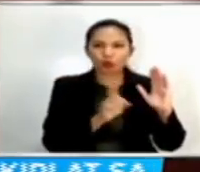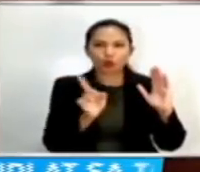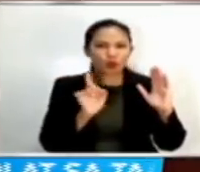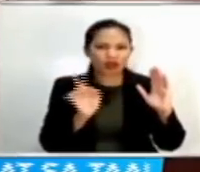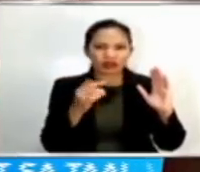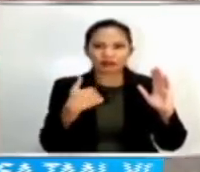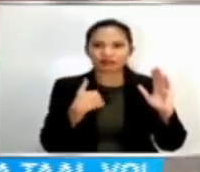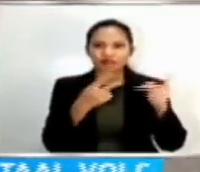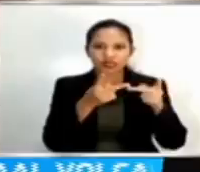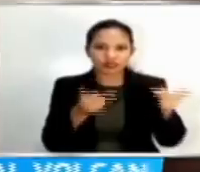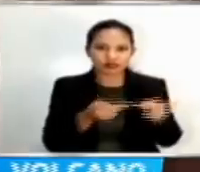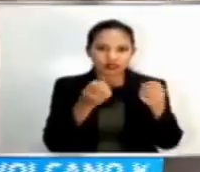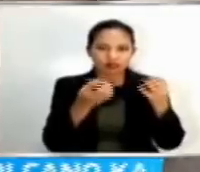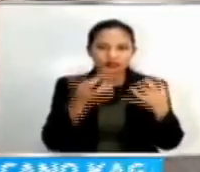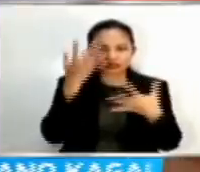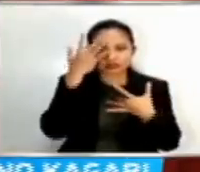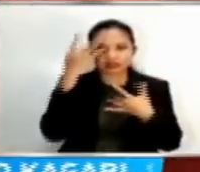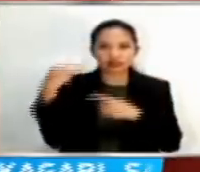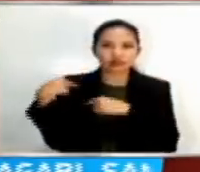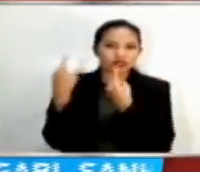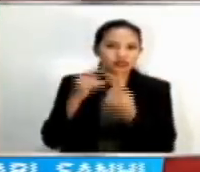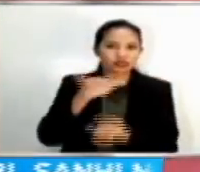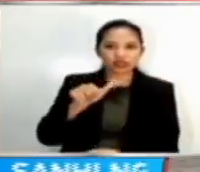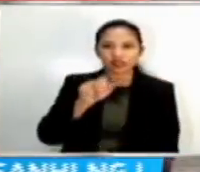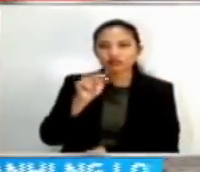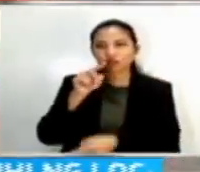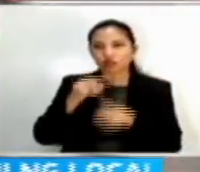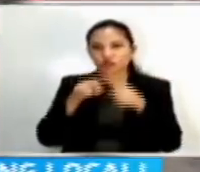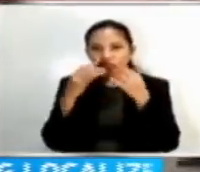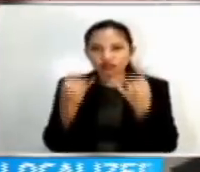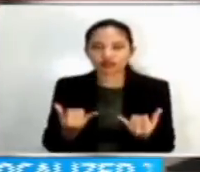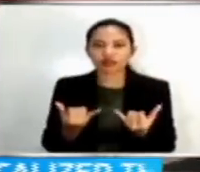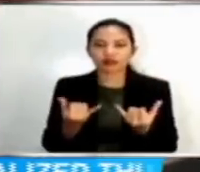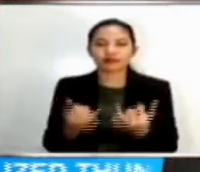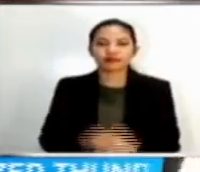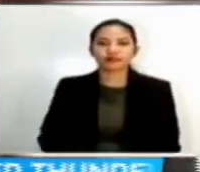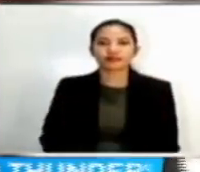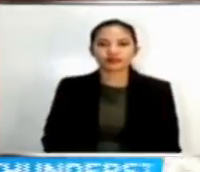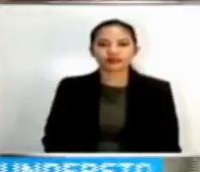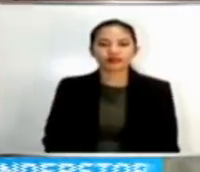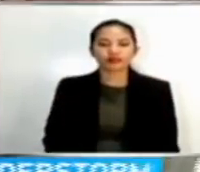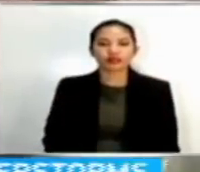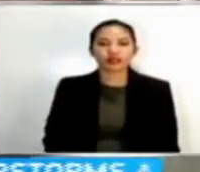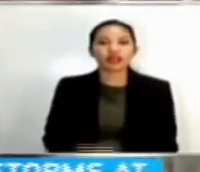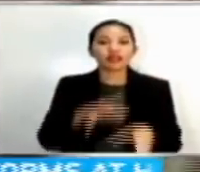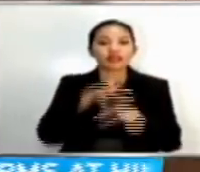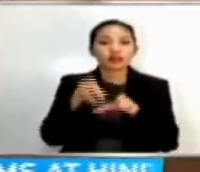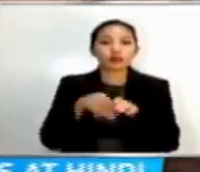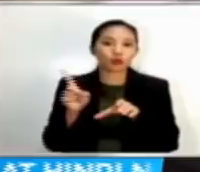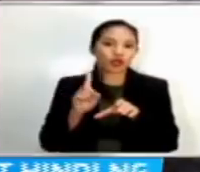nung January hanggang ngayon, okay. yung mga perennial high risk and kasama nga dyan Baguio City,